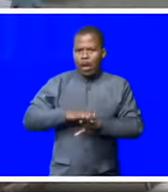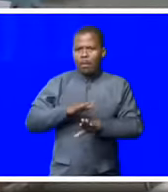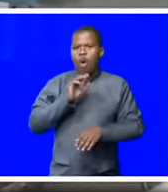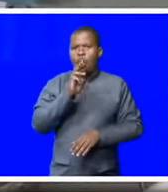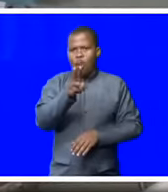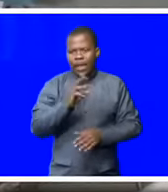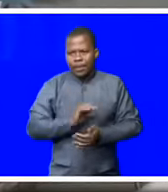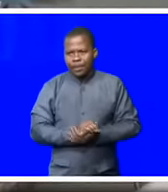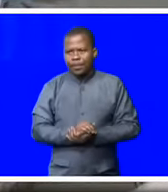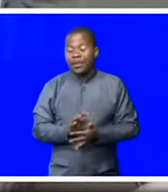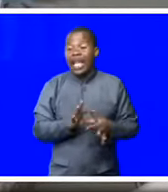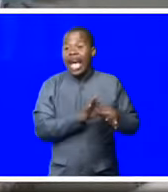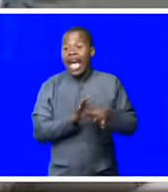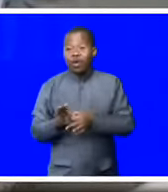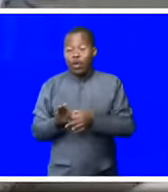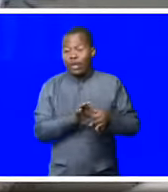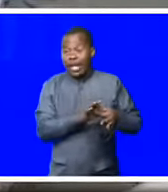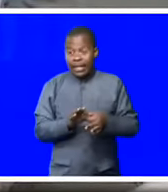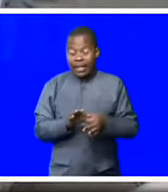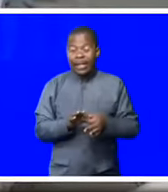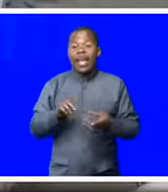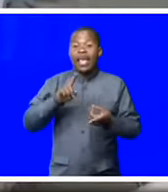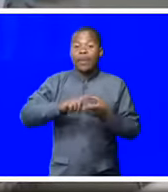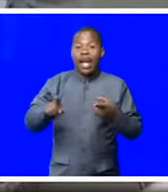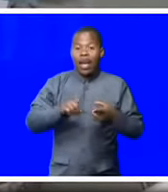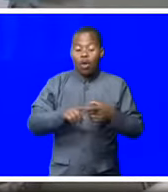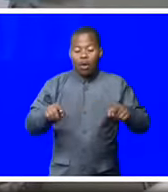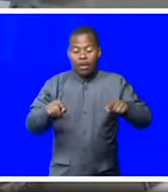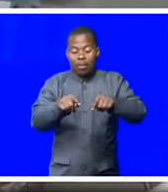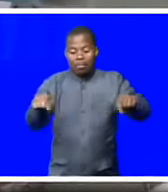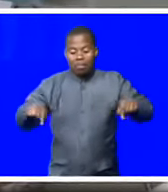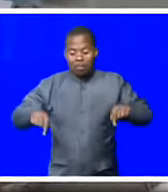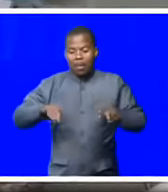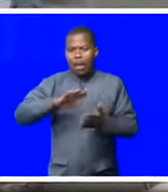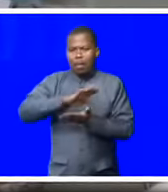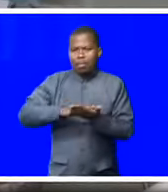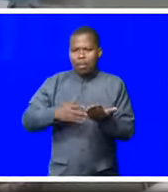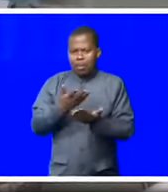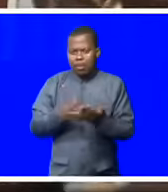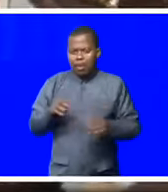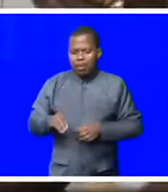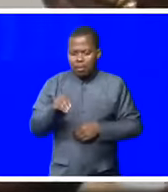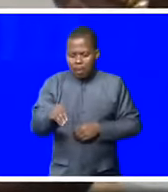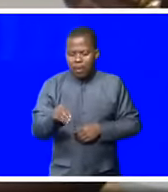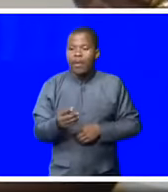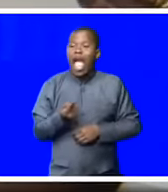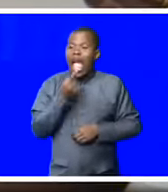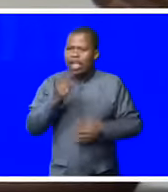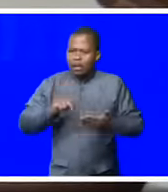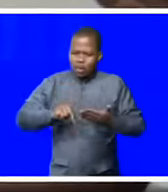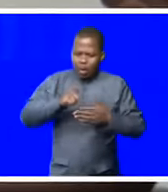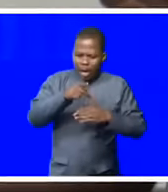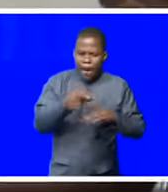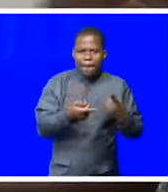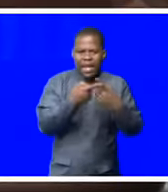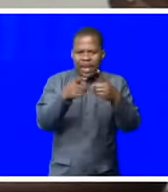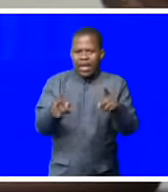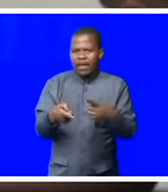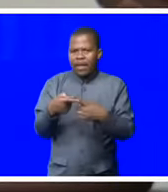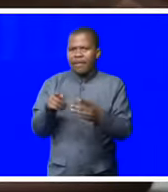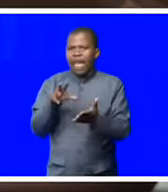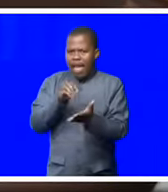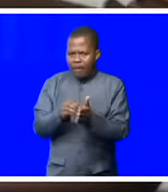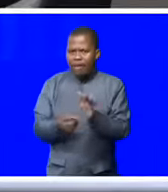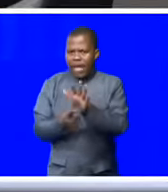Inhlalo edlalisa umdlalo wechess lapha eVeni ithi kukhona tinhlelo tahlukahlukene letifa ekhazi kungena etikolweni kuthi kutawutfolakala bomake labafisa ukungenela